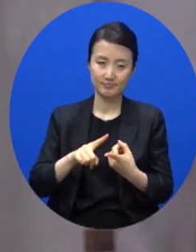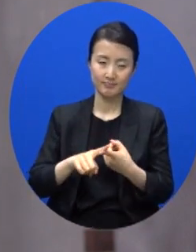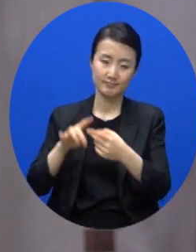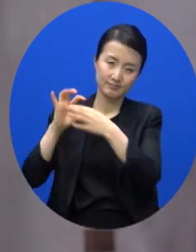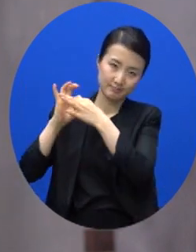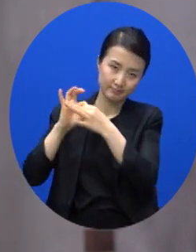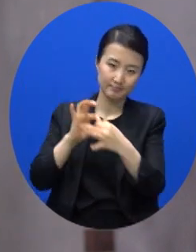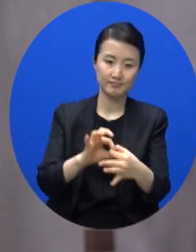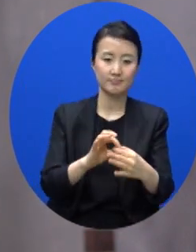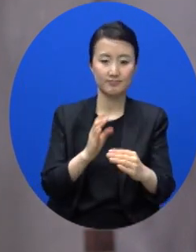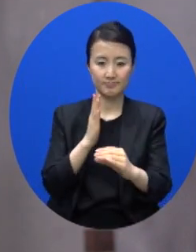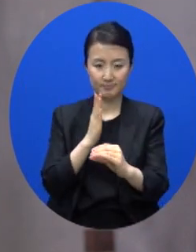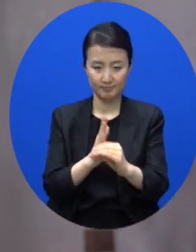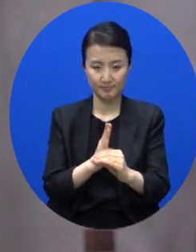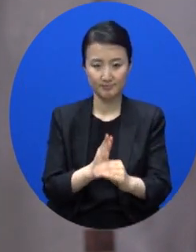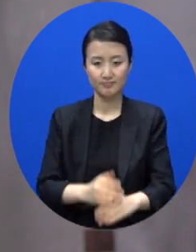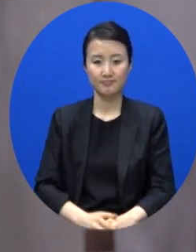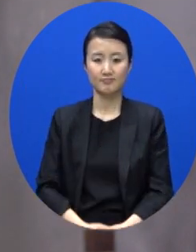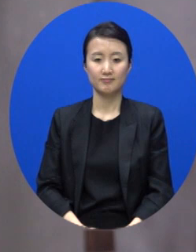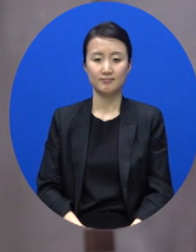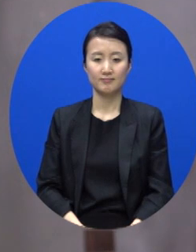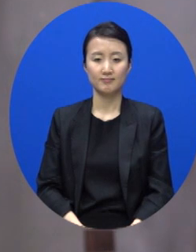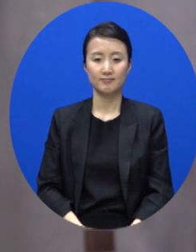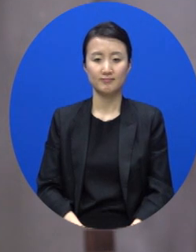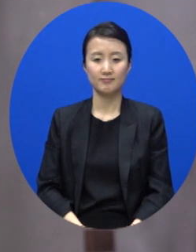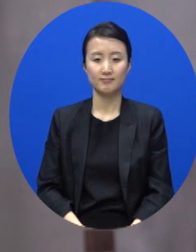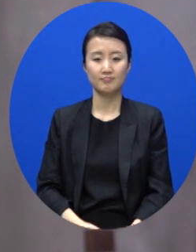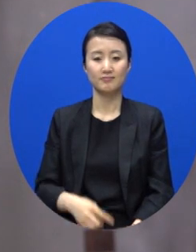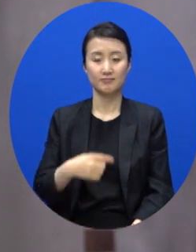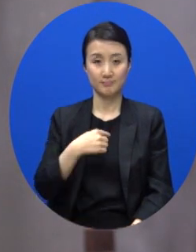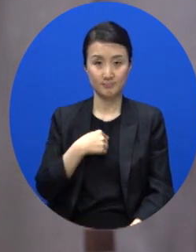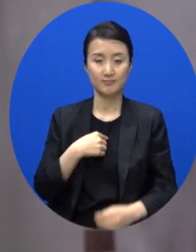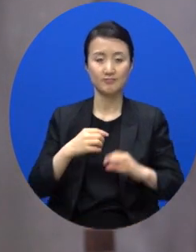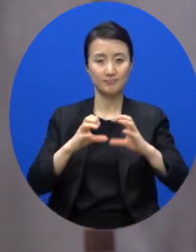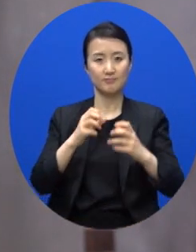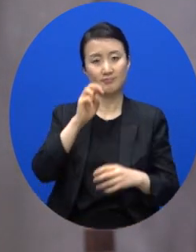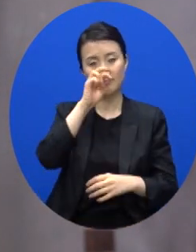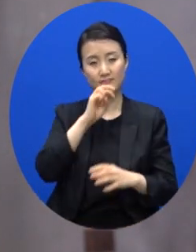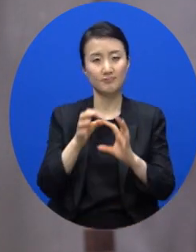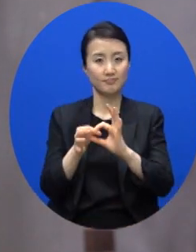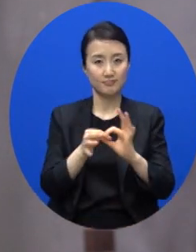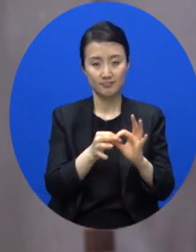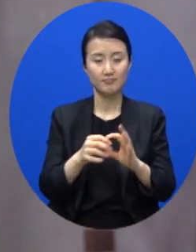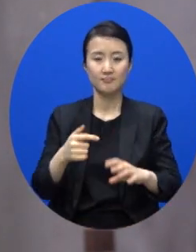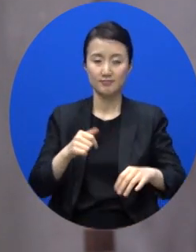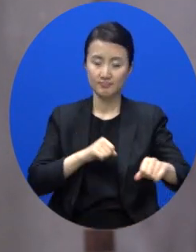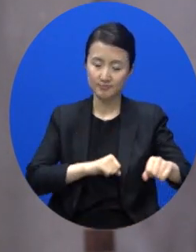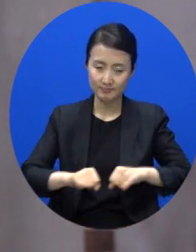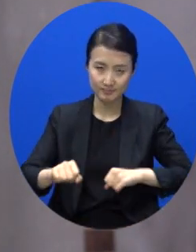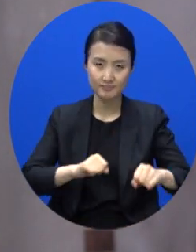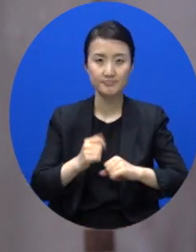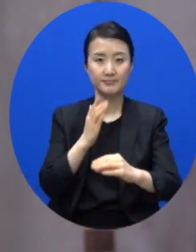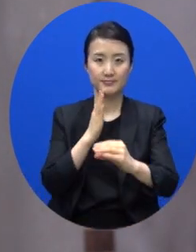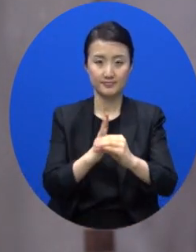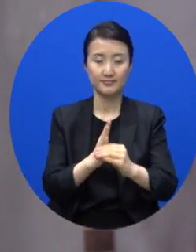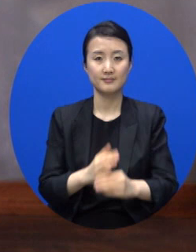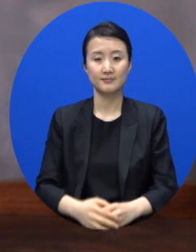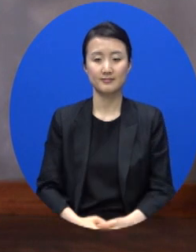있으면서 이렇게 또 국악 세계에 또 활동을 하고 있습니다.